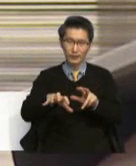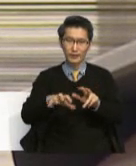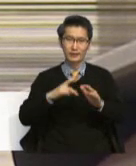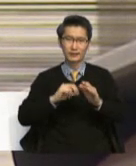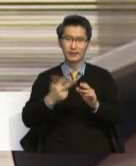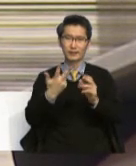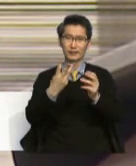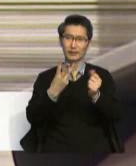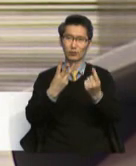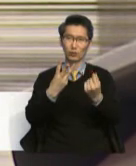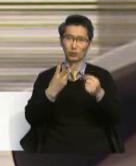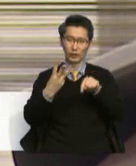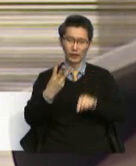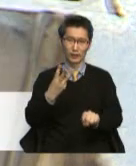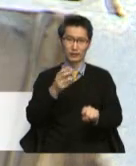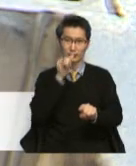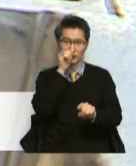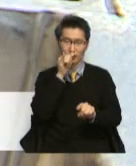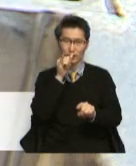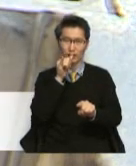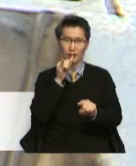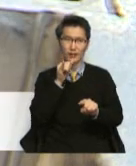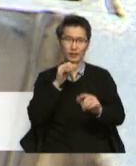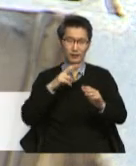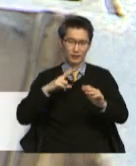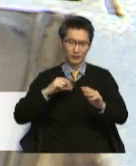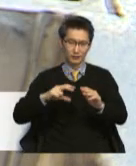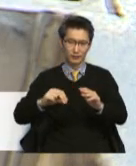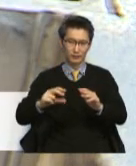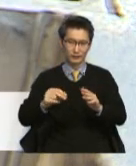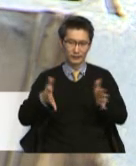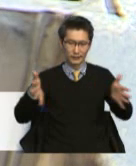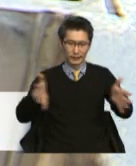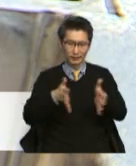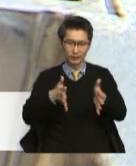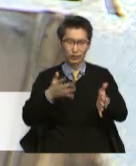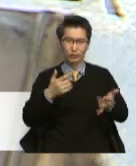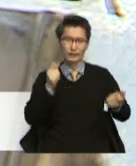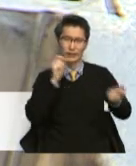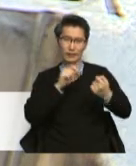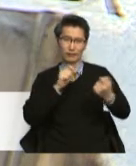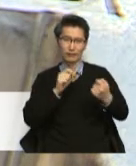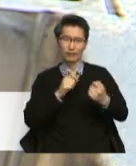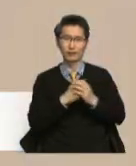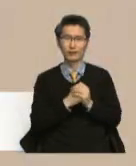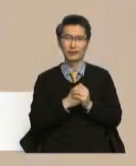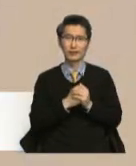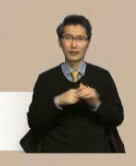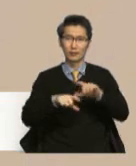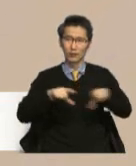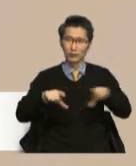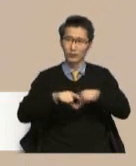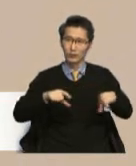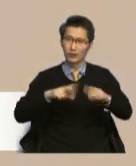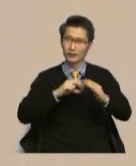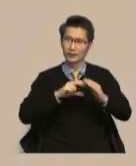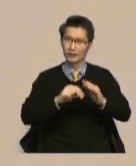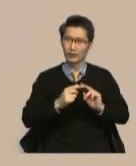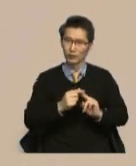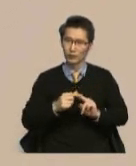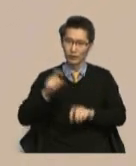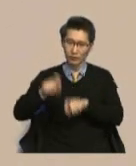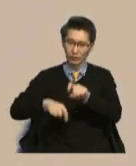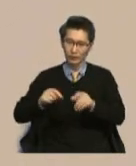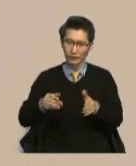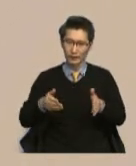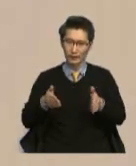지하철 3호선이 지나고 있는데 지하 보행로와 터널의 간격이 너무 가깝다는 것. 일반적으로 지하철 터널과